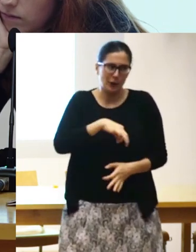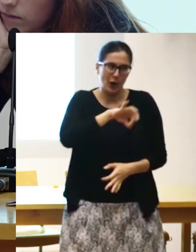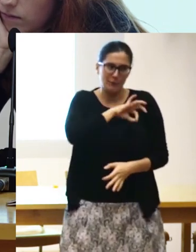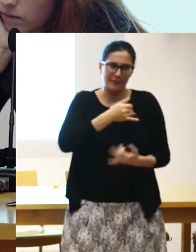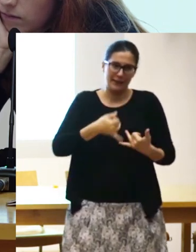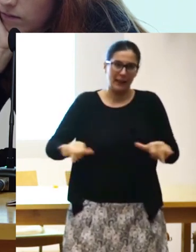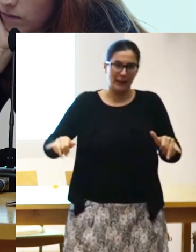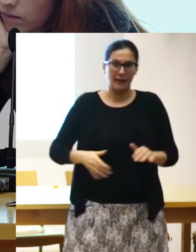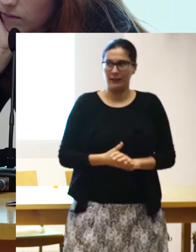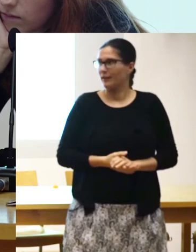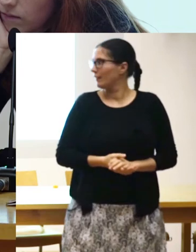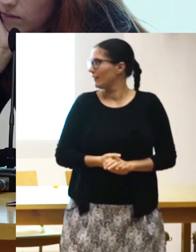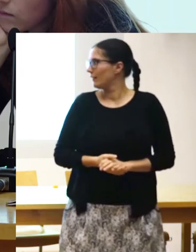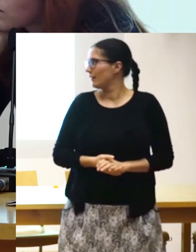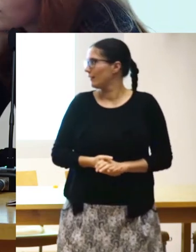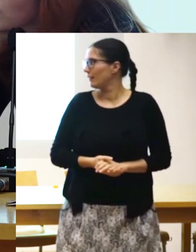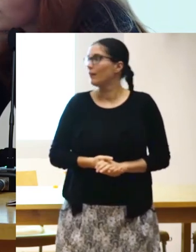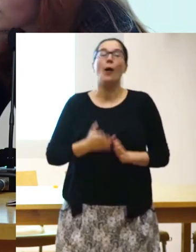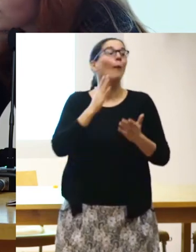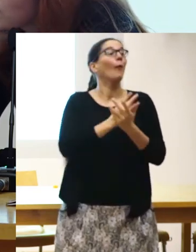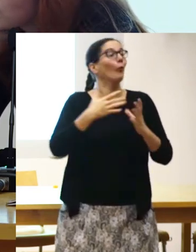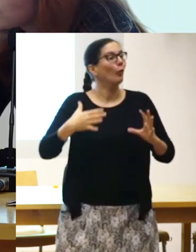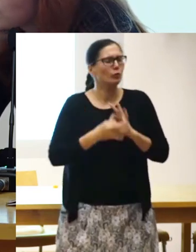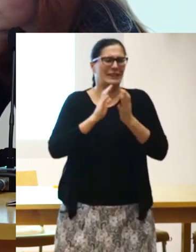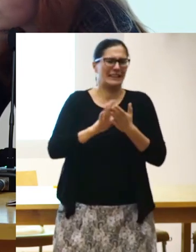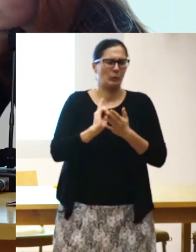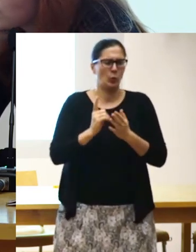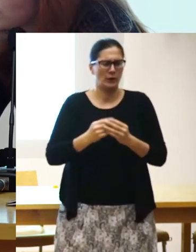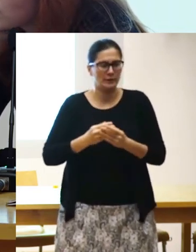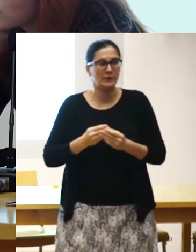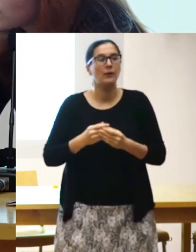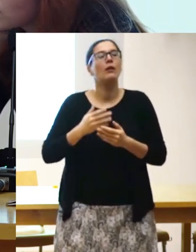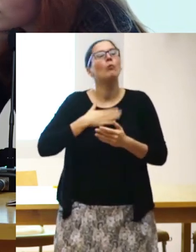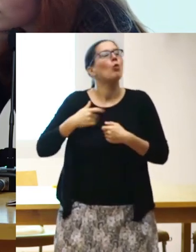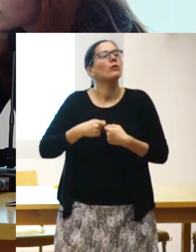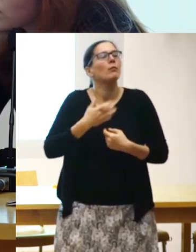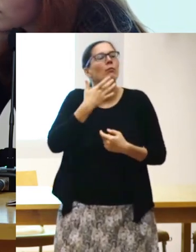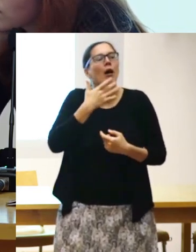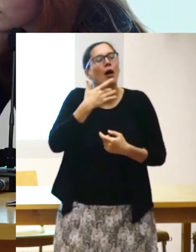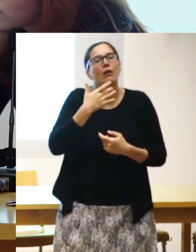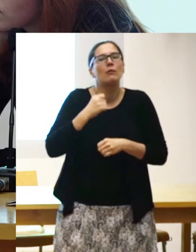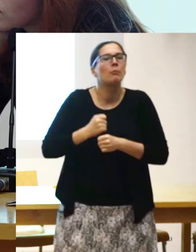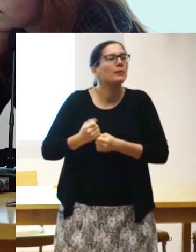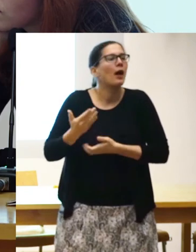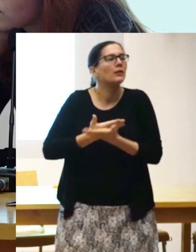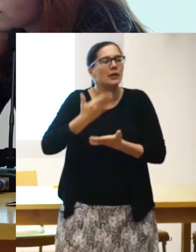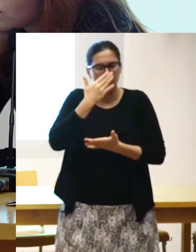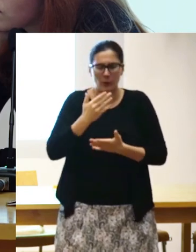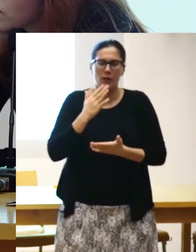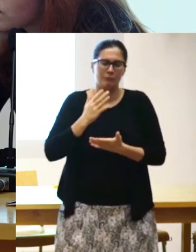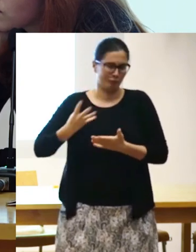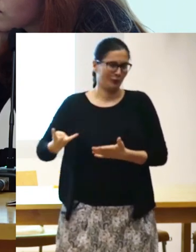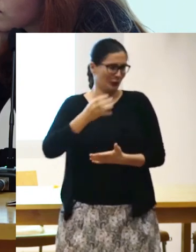A tím bych se možná už v rychlosti dostala k tomu, jak funguje náš tým. Jak bylo řečeno, my jsme čtyři